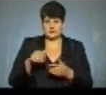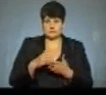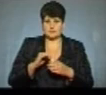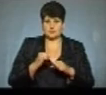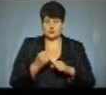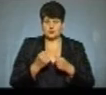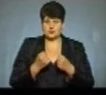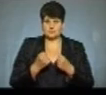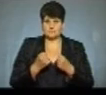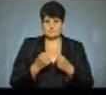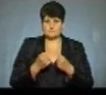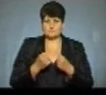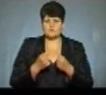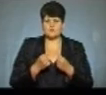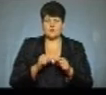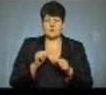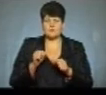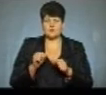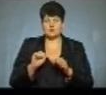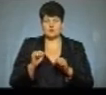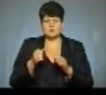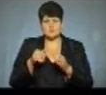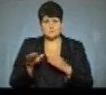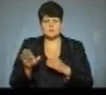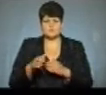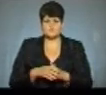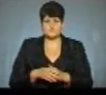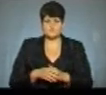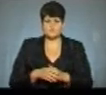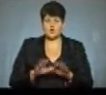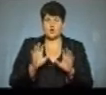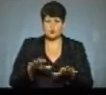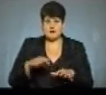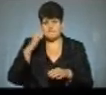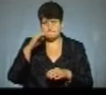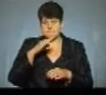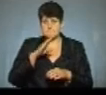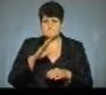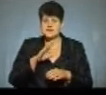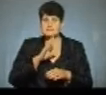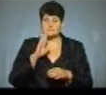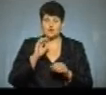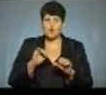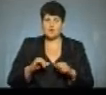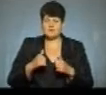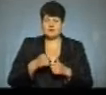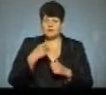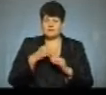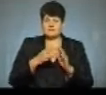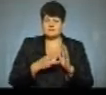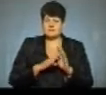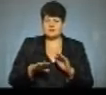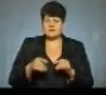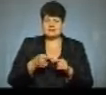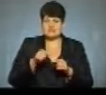але деякі пішли, більшість вже. Голова батьківського комітету Наталія Луцан каже, 18 учнів цієї